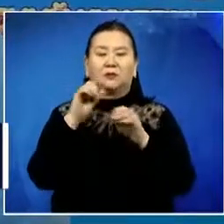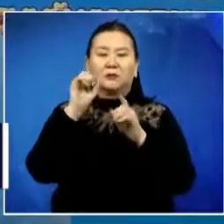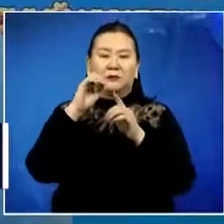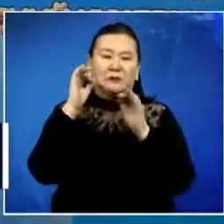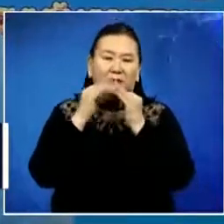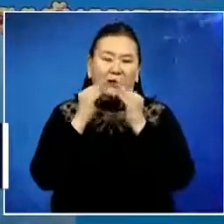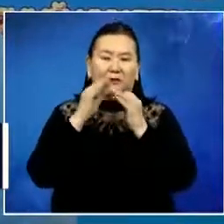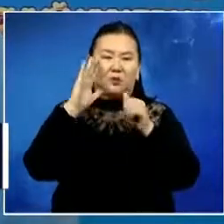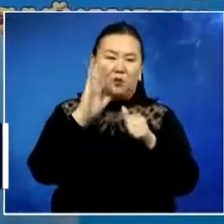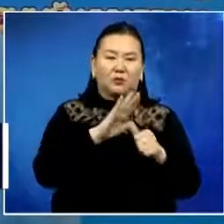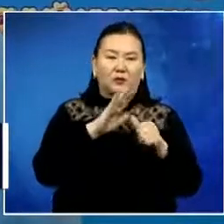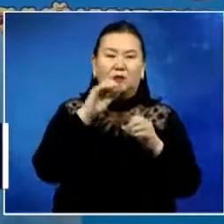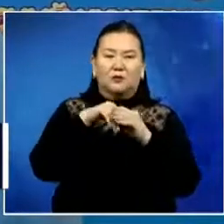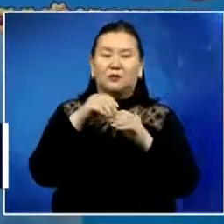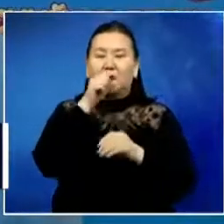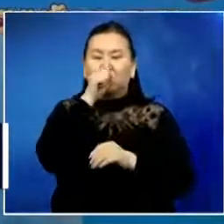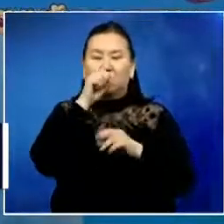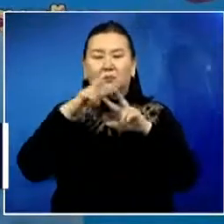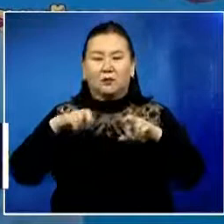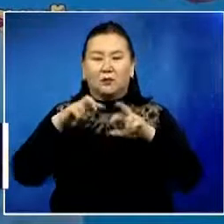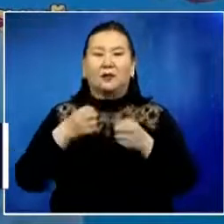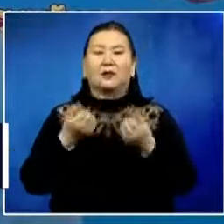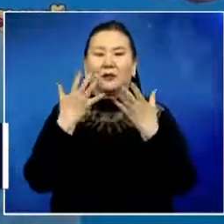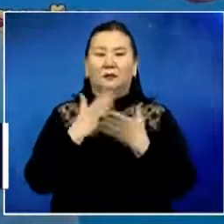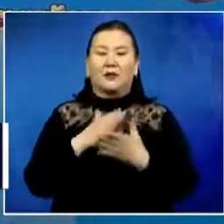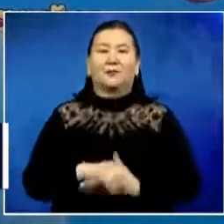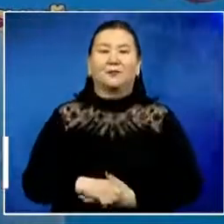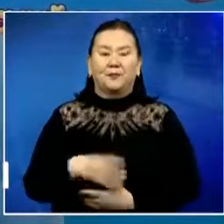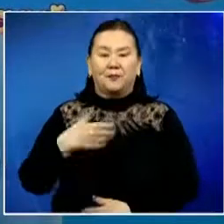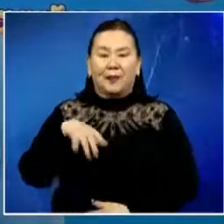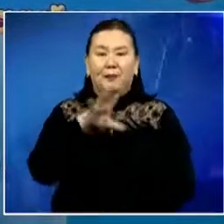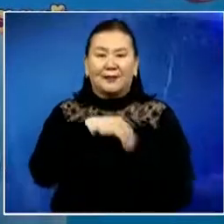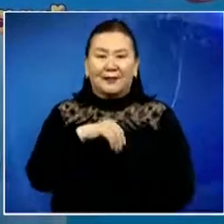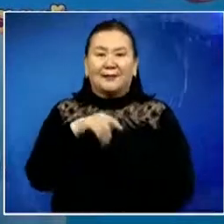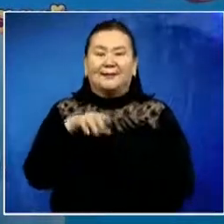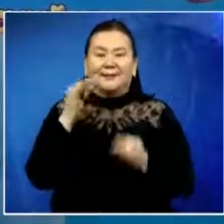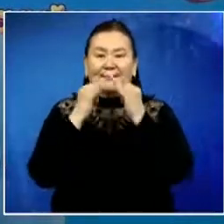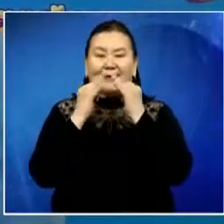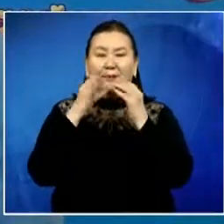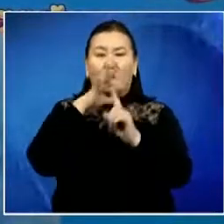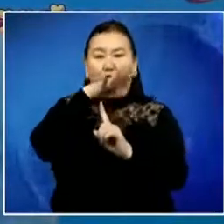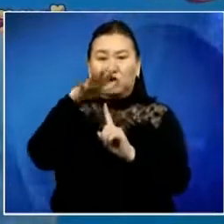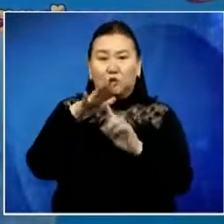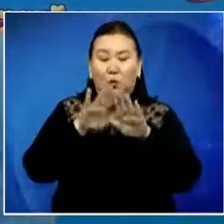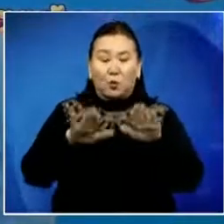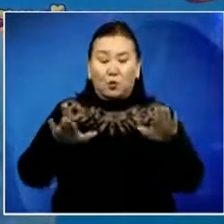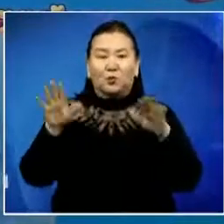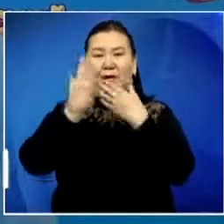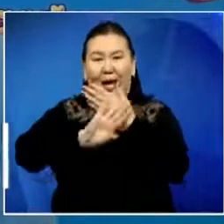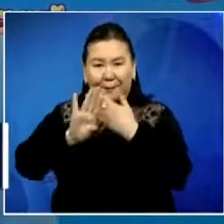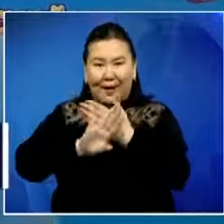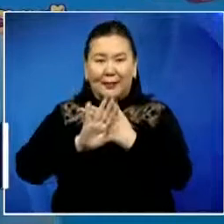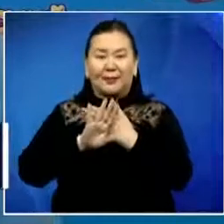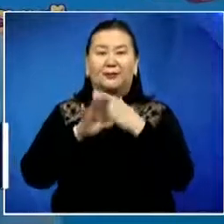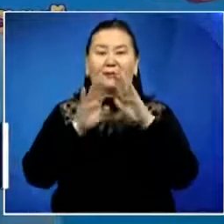хүртдэгөө гэсэн ийм харамсалтай судалгаа манай улсын хувьд гарсан байна. Тэгэхээр бидний хувьд бол одоо цахим орчинд хүүхдүүдэд хамгаалах, за